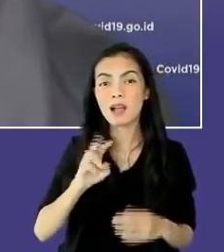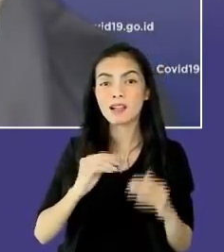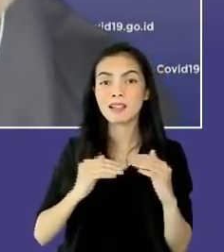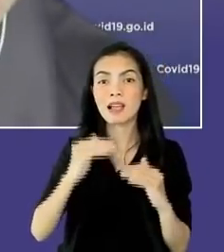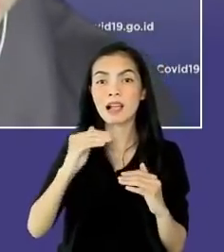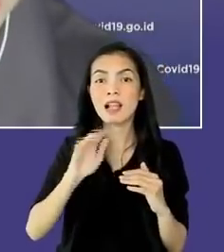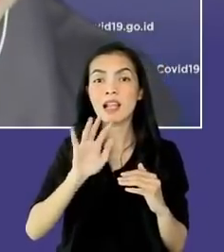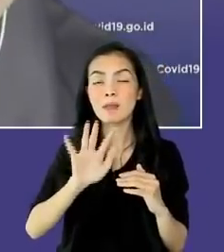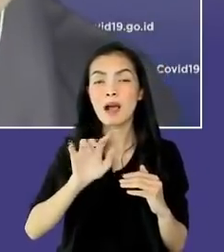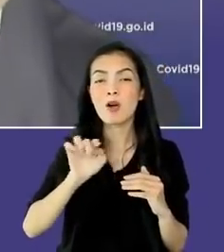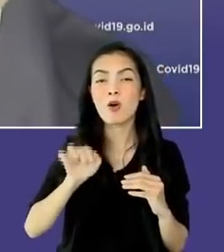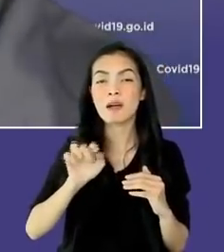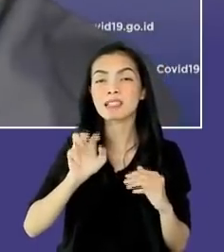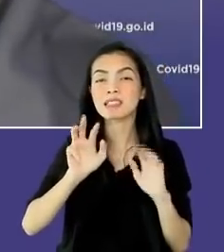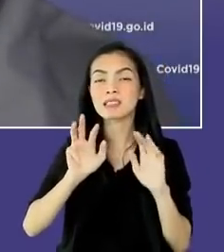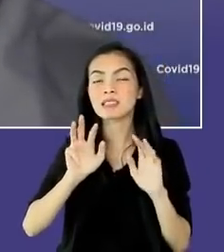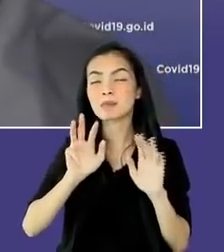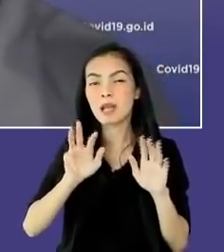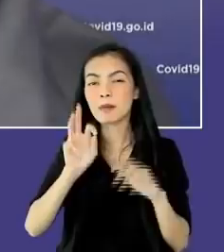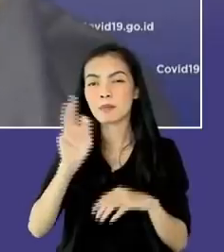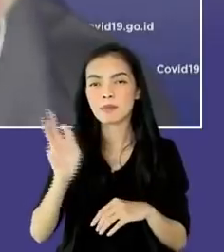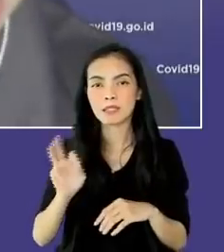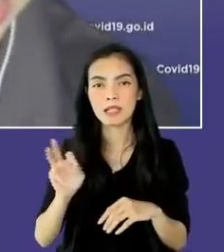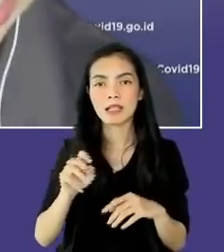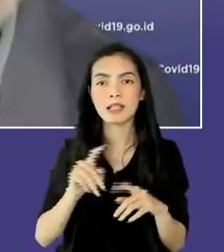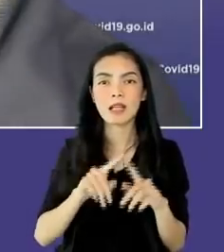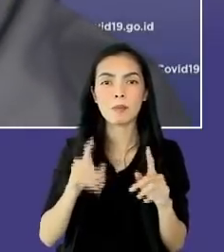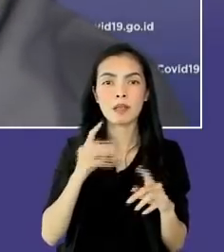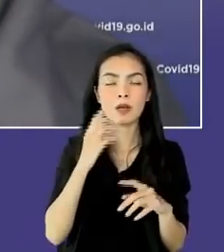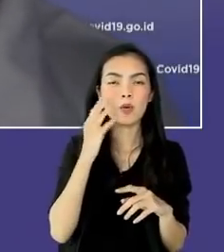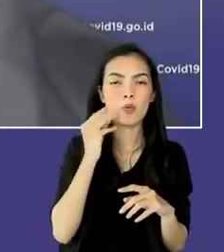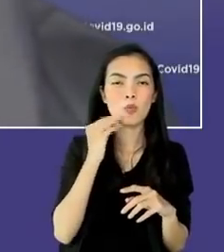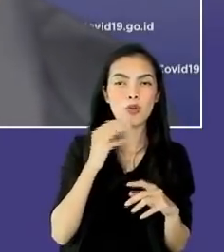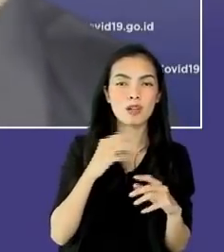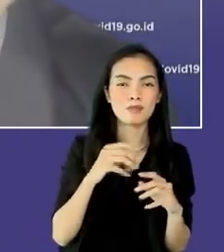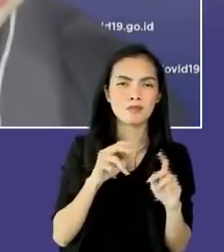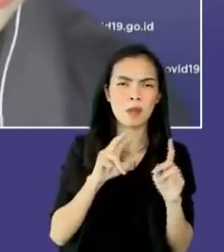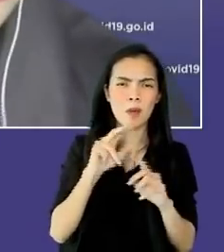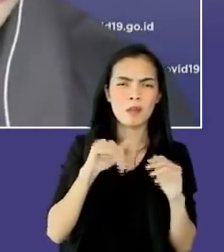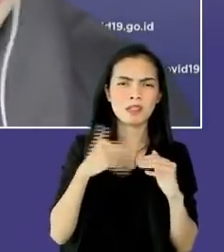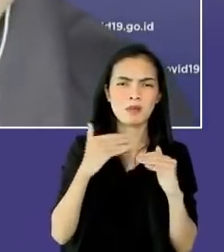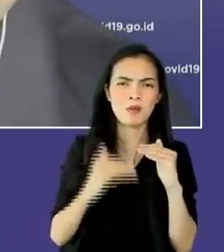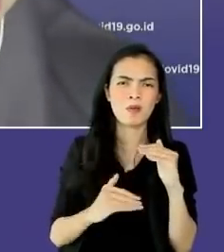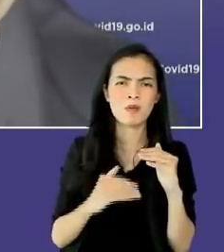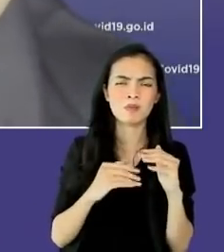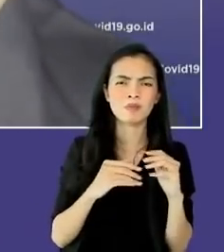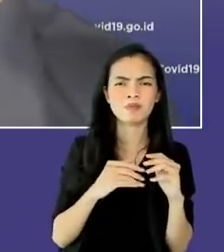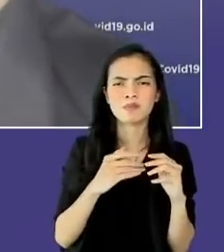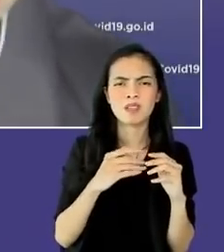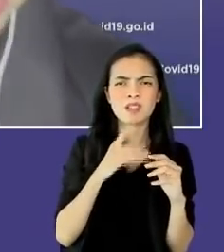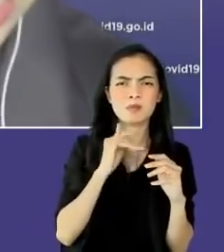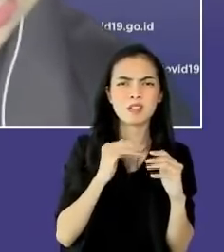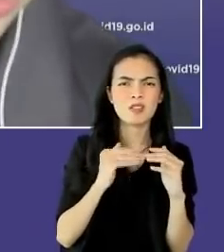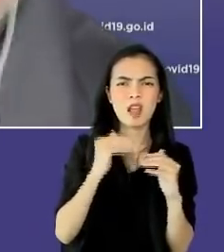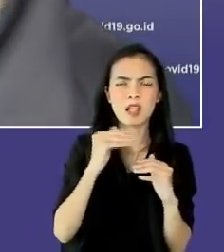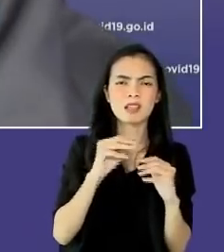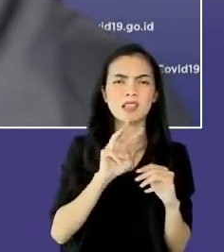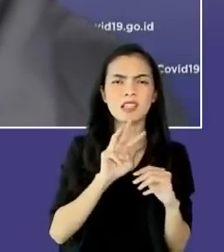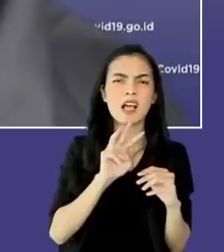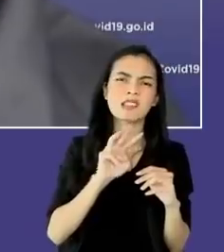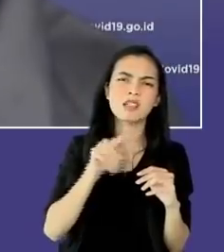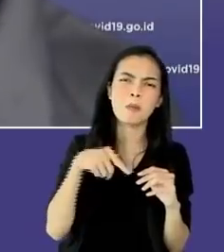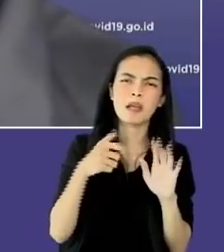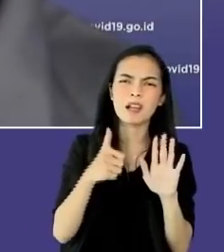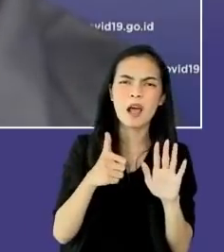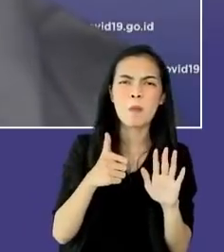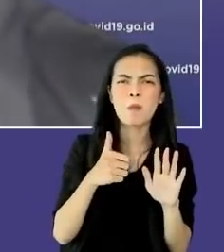untuk angka usia yang lain sebenarnya kenaikannya nggak begitu signifikan karena hanya naiknya 0,0 sekian. Jadi untuk usia 3 sampai 6 nggak terlalu naik, 7 sampai 12